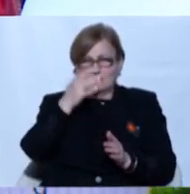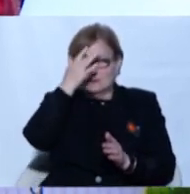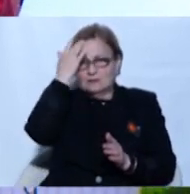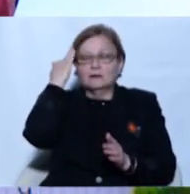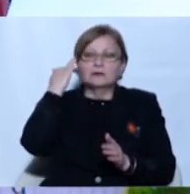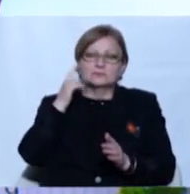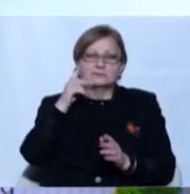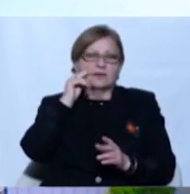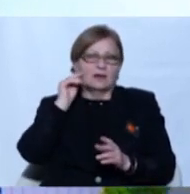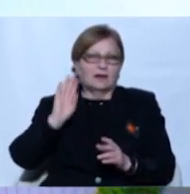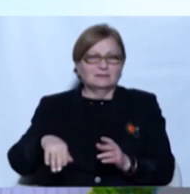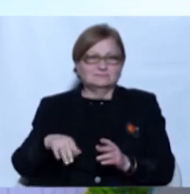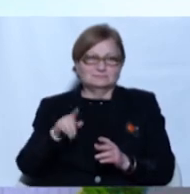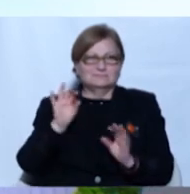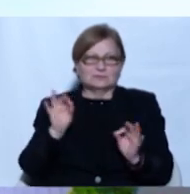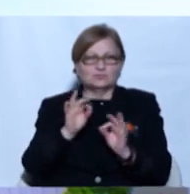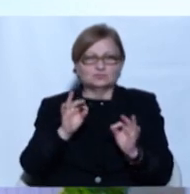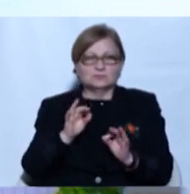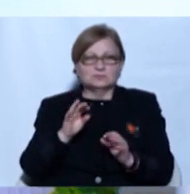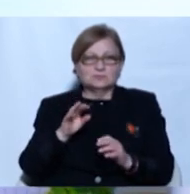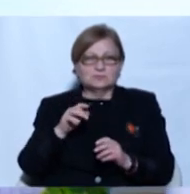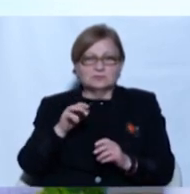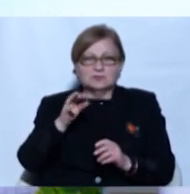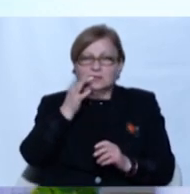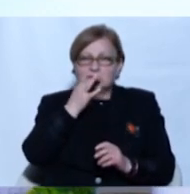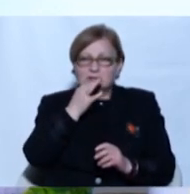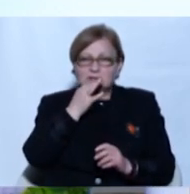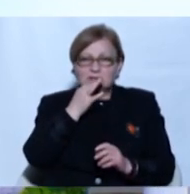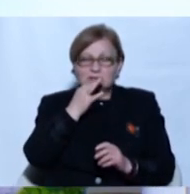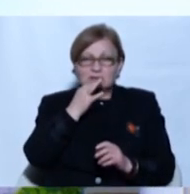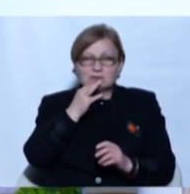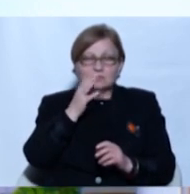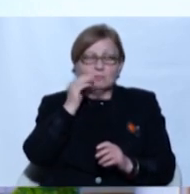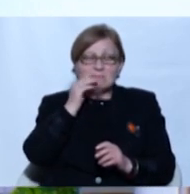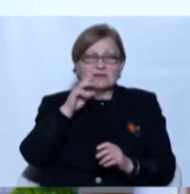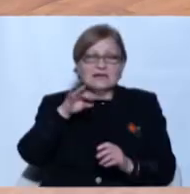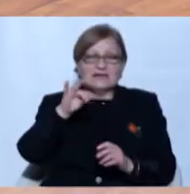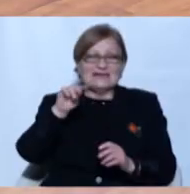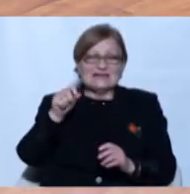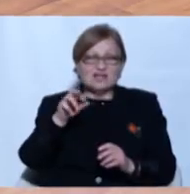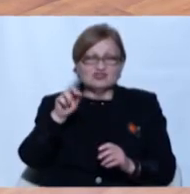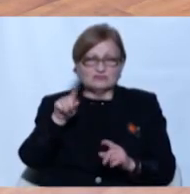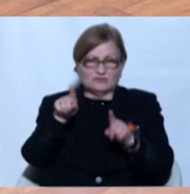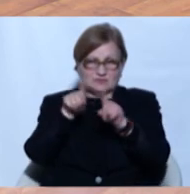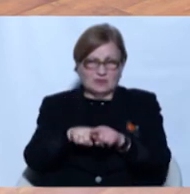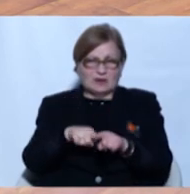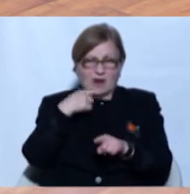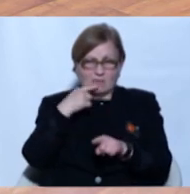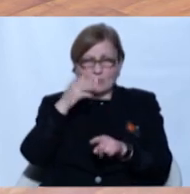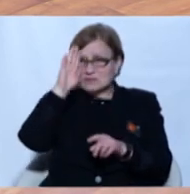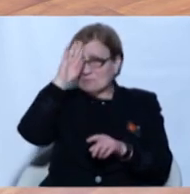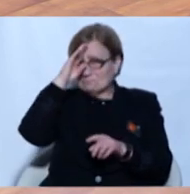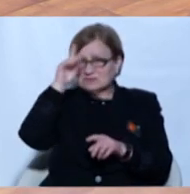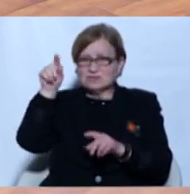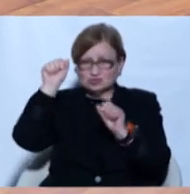დადება, აი როგორც ილია ჭავჭავაძე იტყვის მე რომ დიდოელი ნაბადი ისე გაგთელავს, ისე გაგთელავს ხორებაო, როგორც დიდოელი